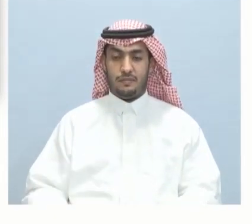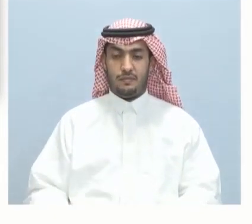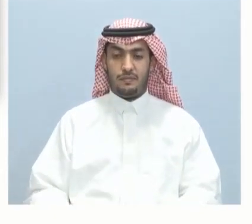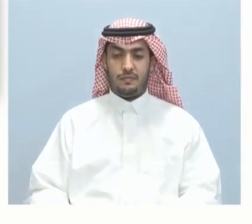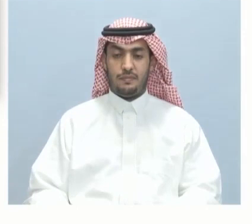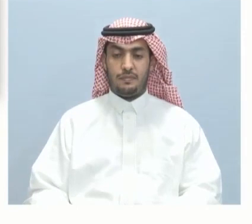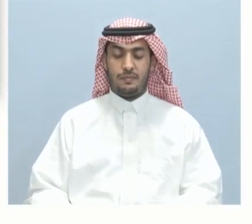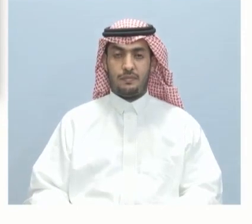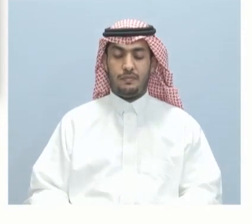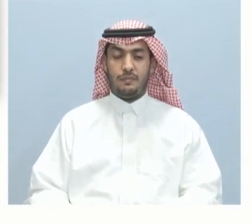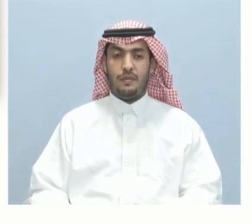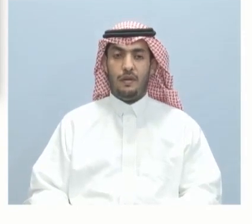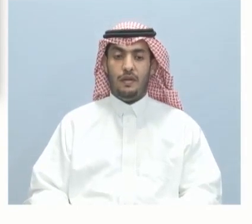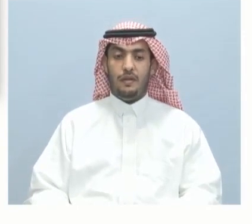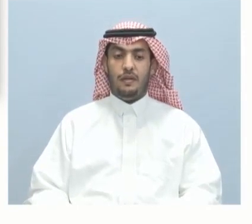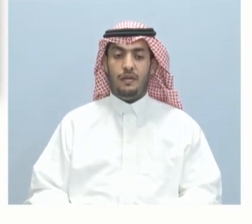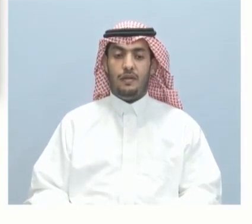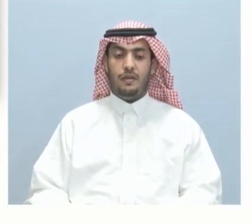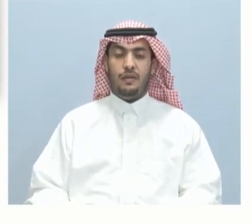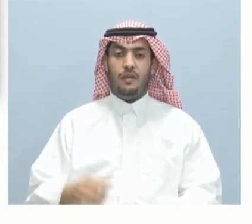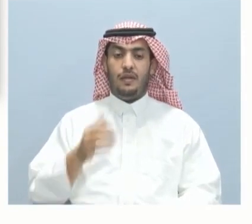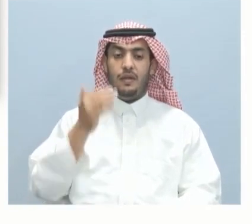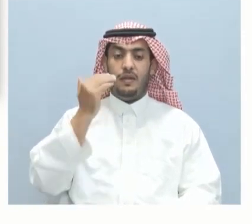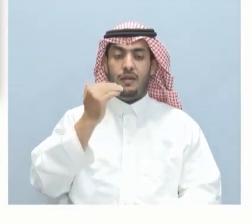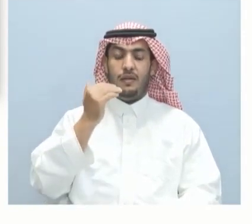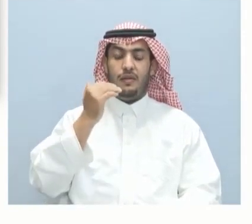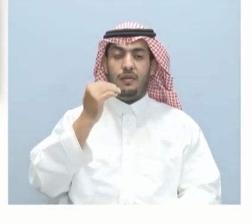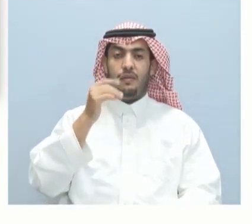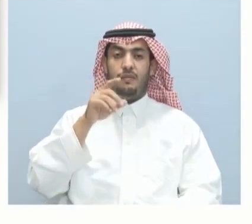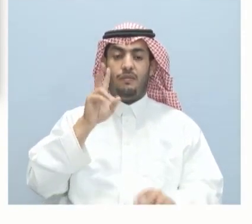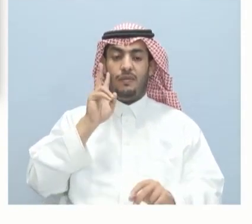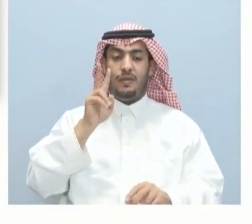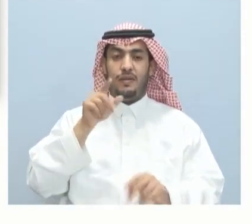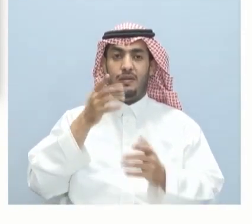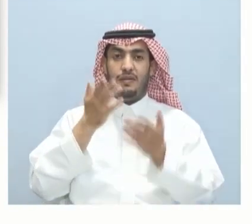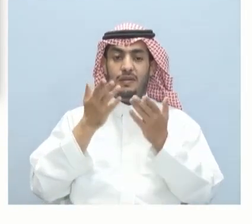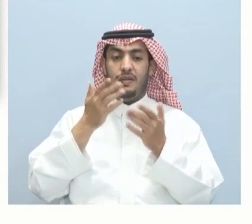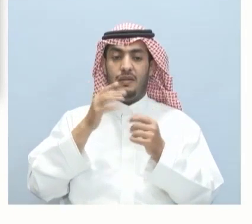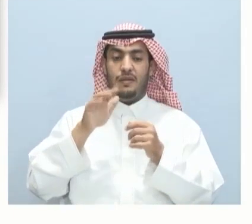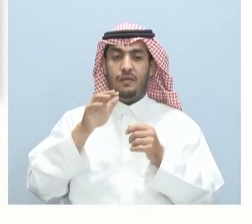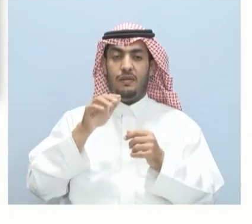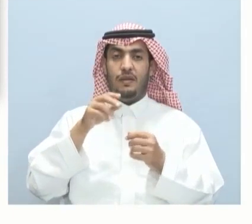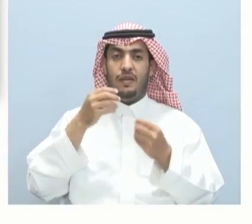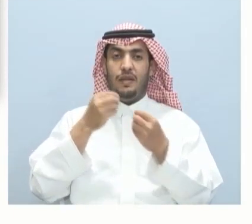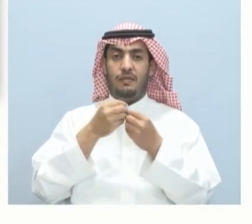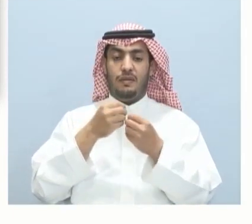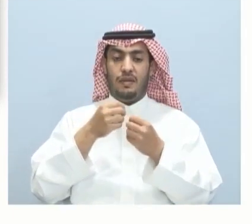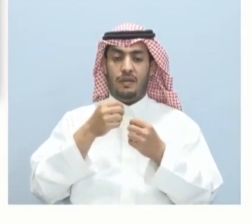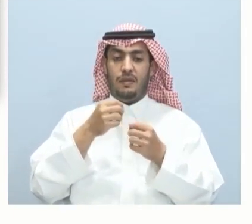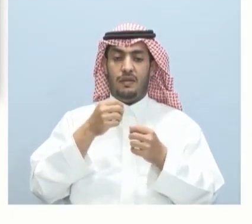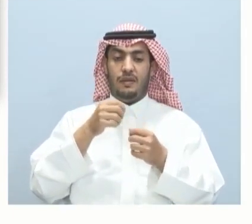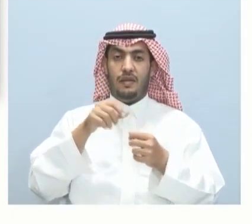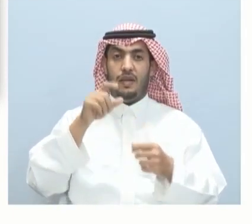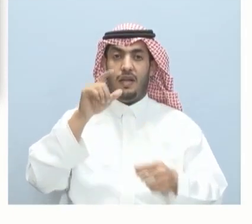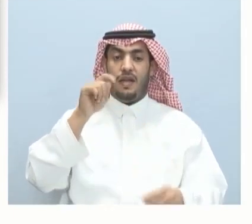الاصلي يساوي اف ال في ار ال تمام الكلام تامل معي هذه المعادله انا الان اريد تطبيقها مباشره هل